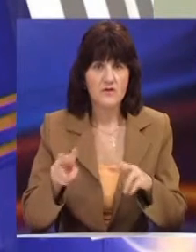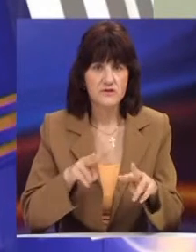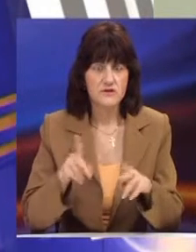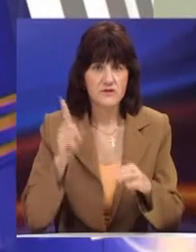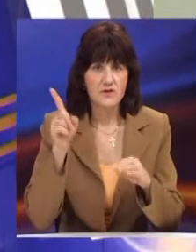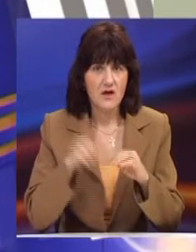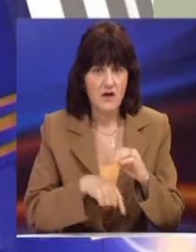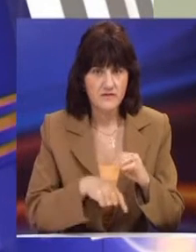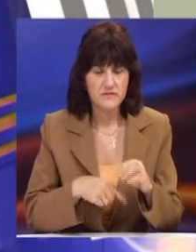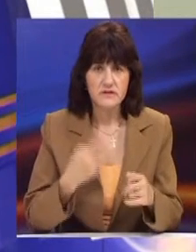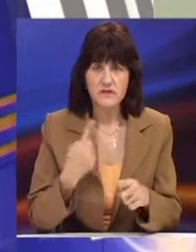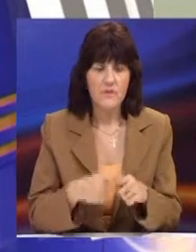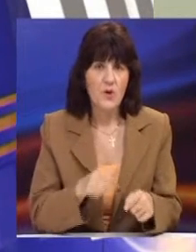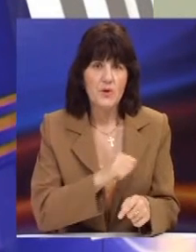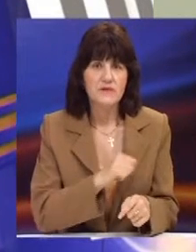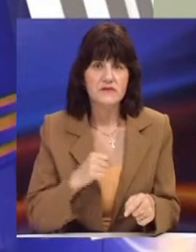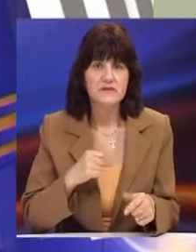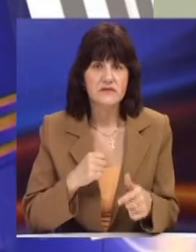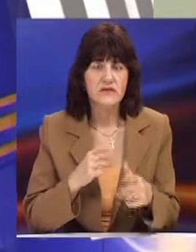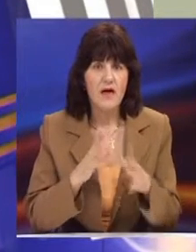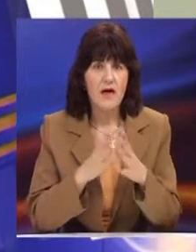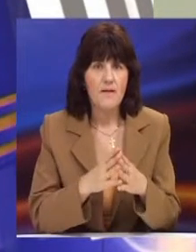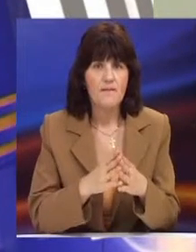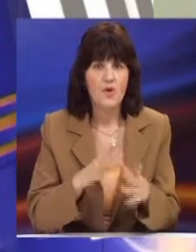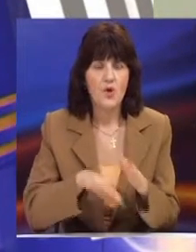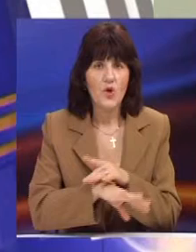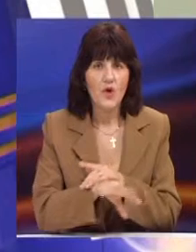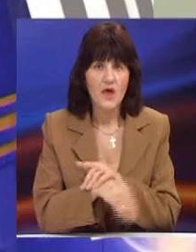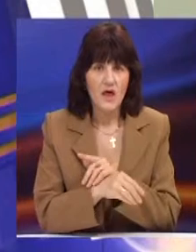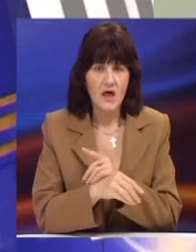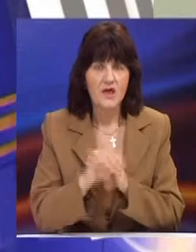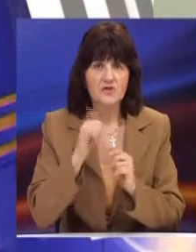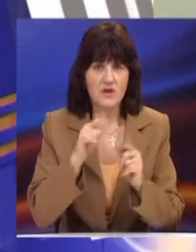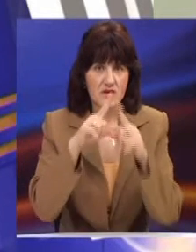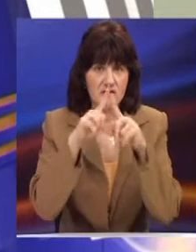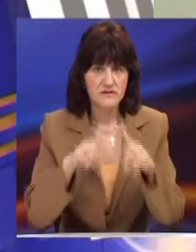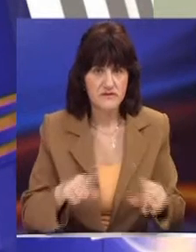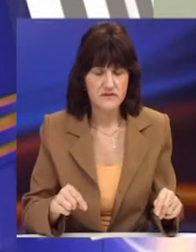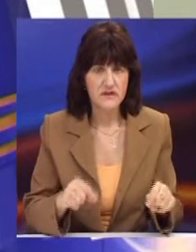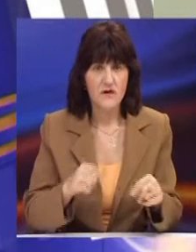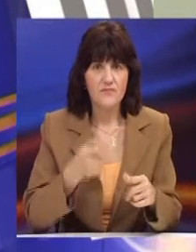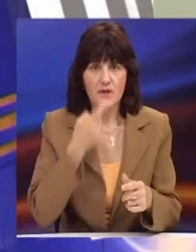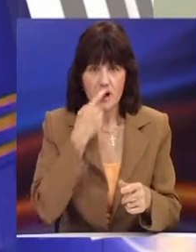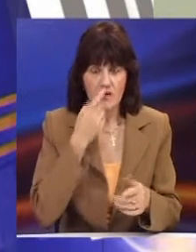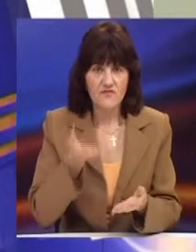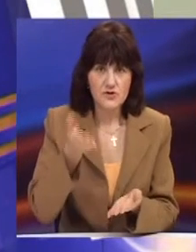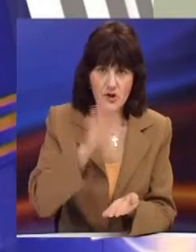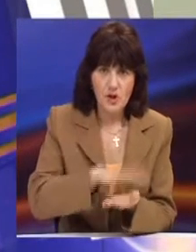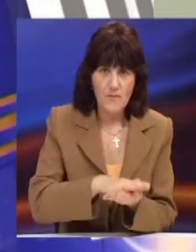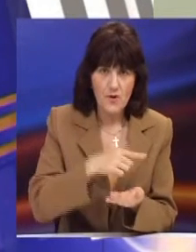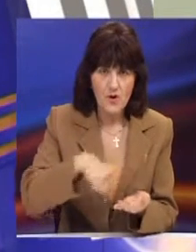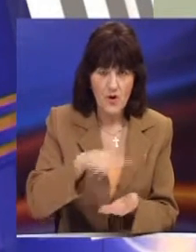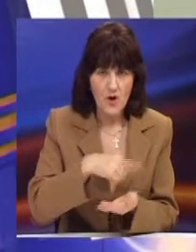pravcu, jer samo biće krivičnog dela krađe saobraćajnog znaka i šaht poklopca